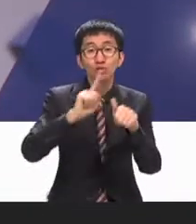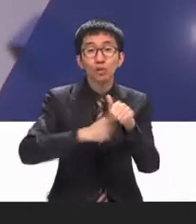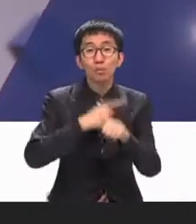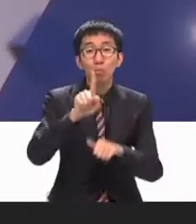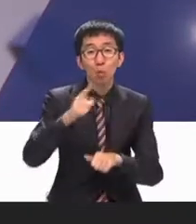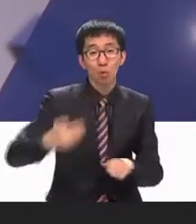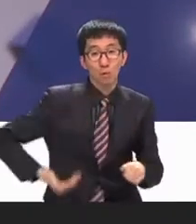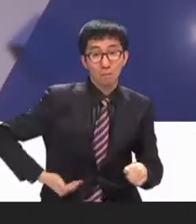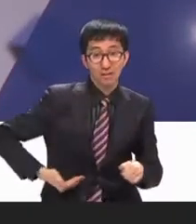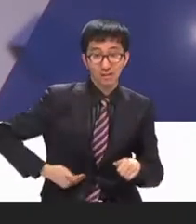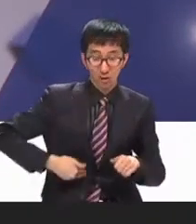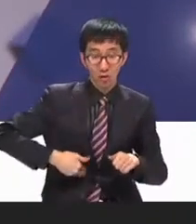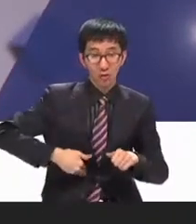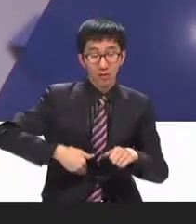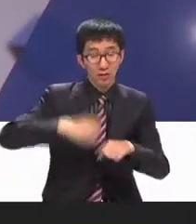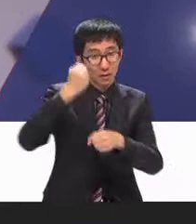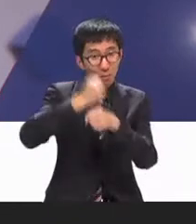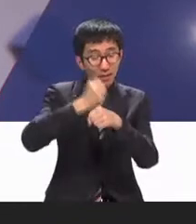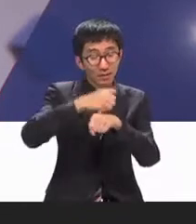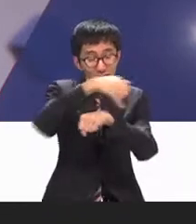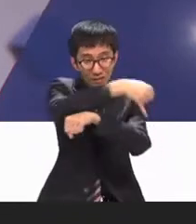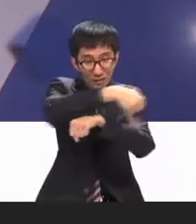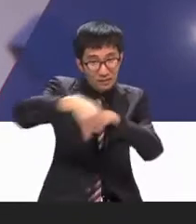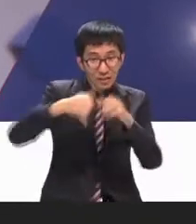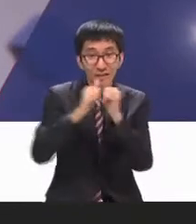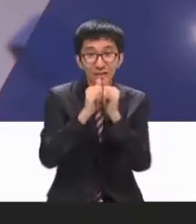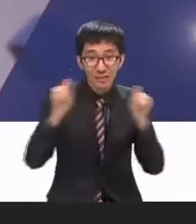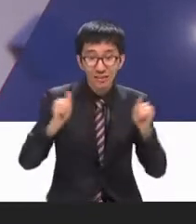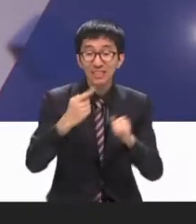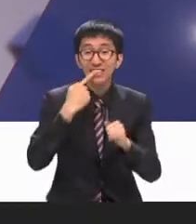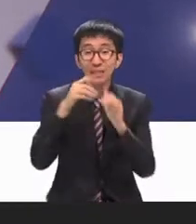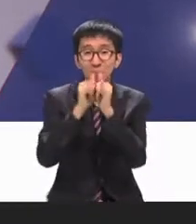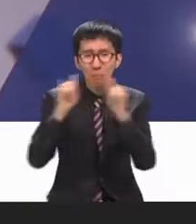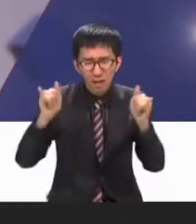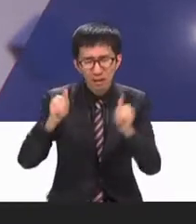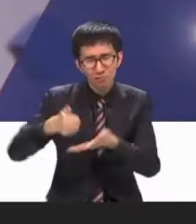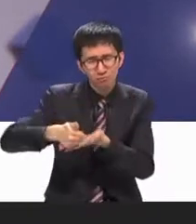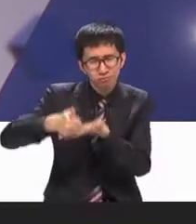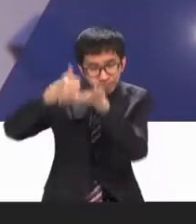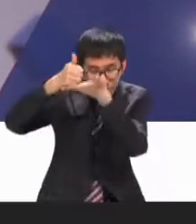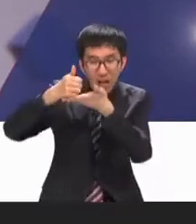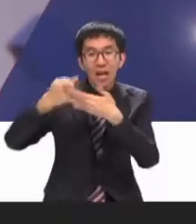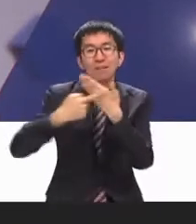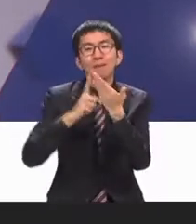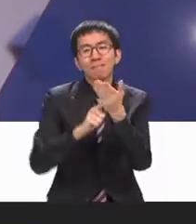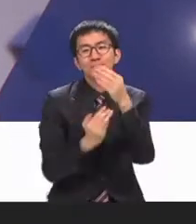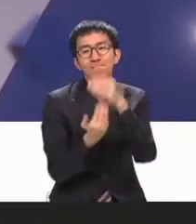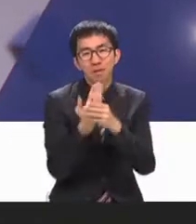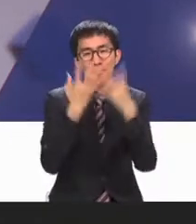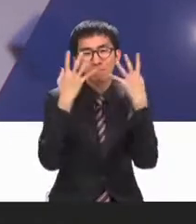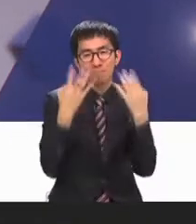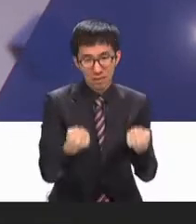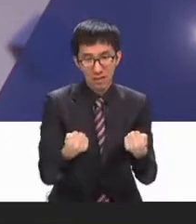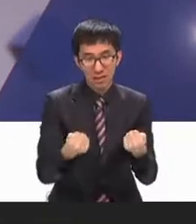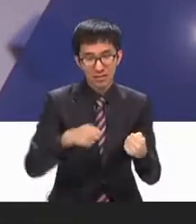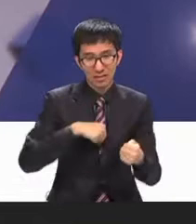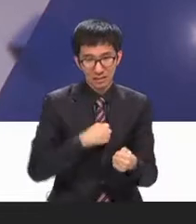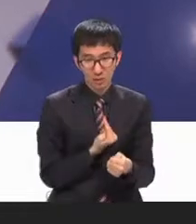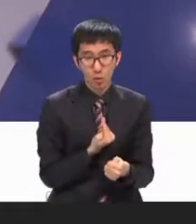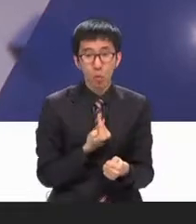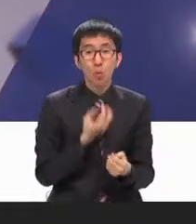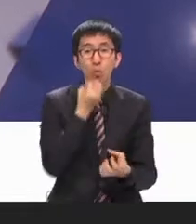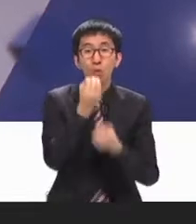우리의 서구권 의 패션계 4 백인 우월주의 같더구나 만연하고 있다 이거 문제다 4 그들 스스로도